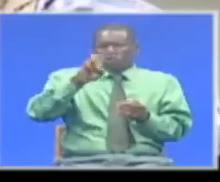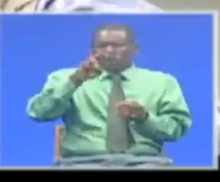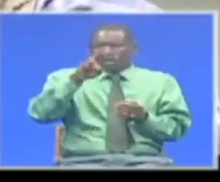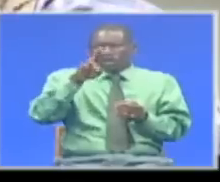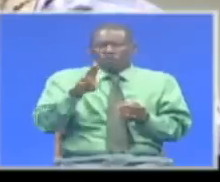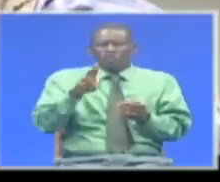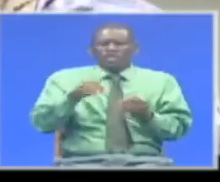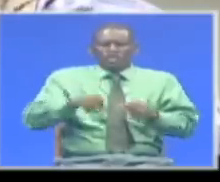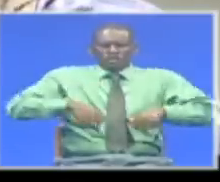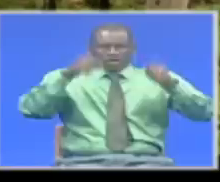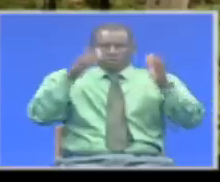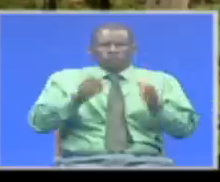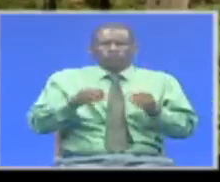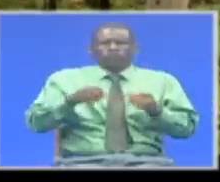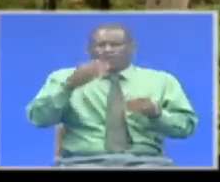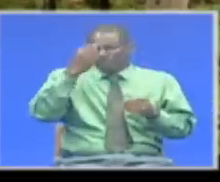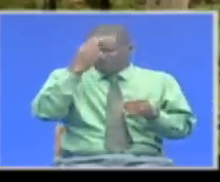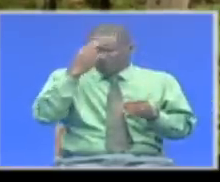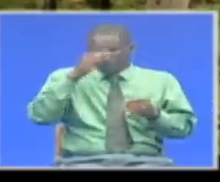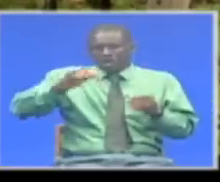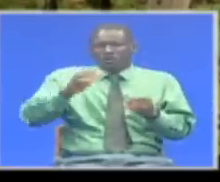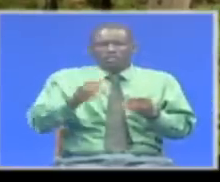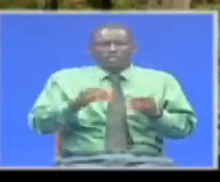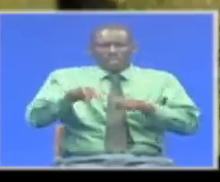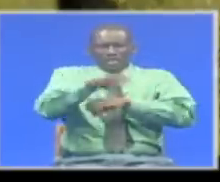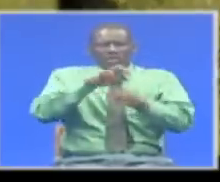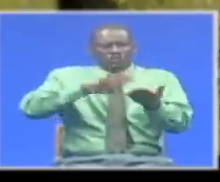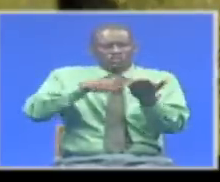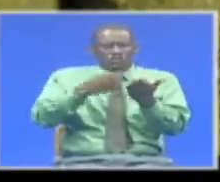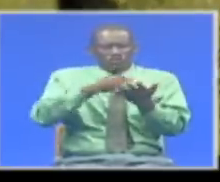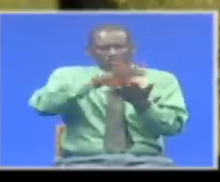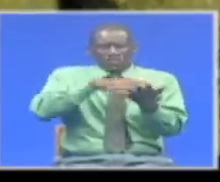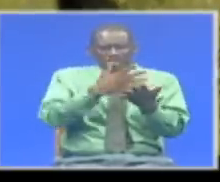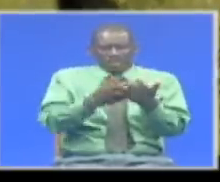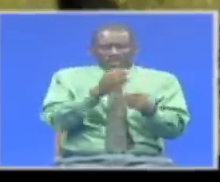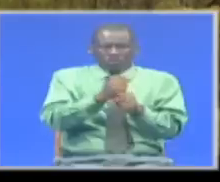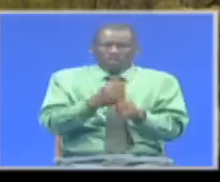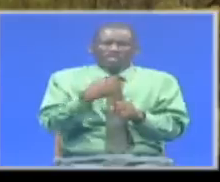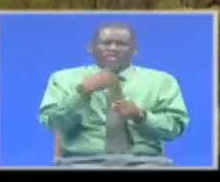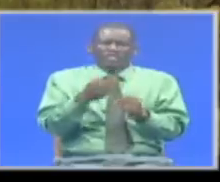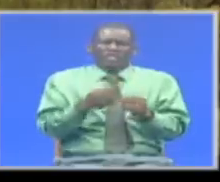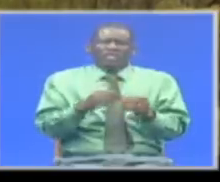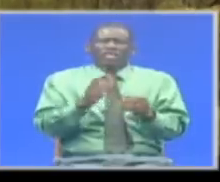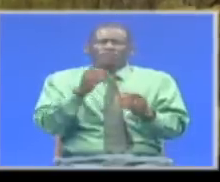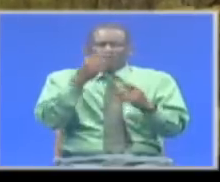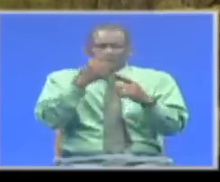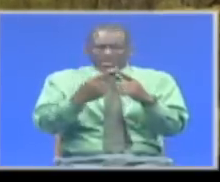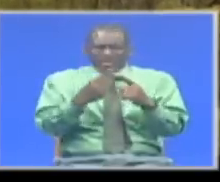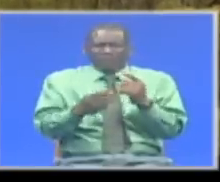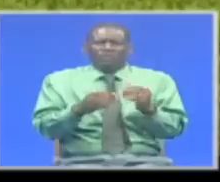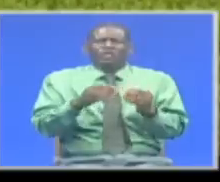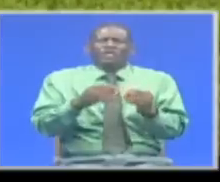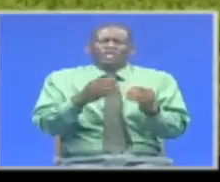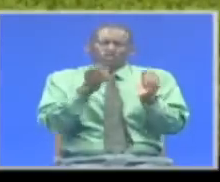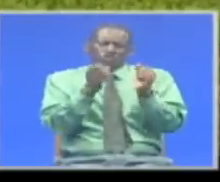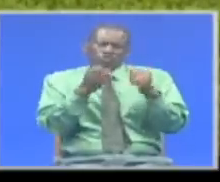County Natural Resources Network, says in the last 20 years, more than a quarter of the forest has been decimated by human